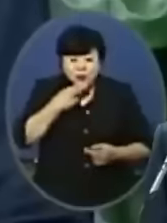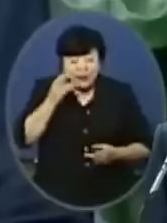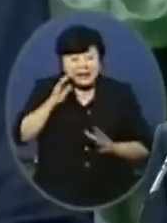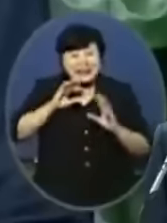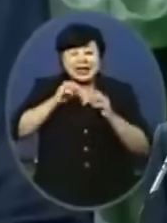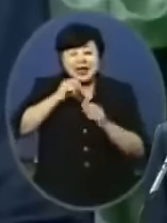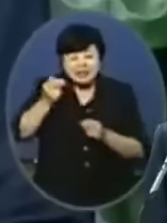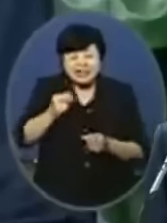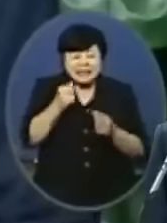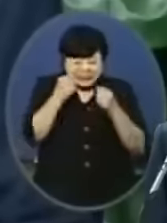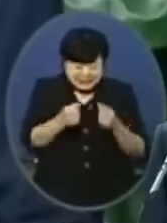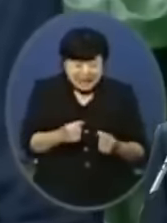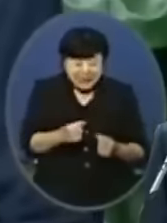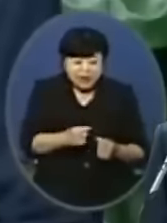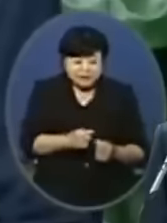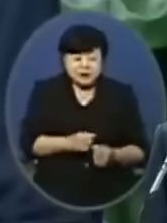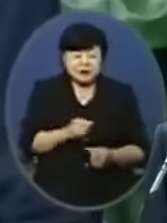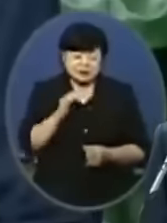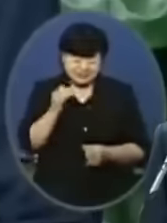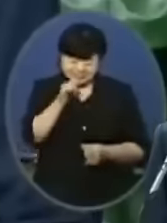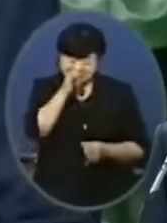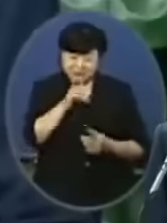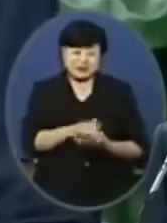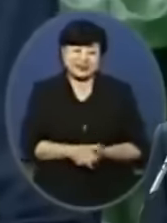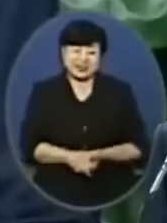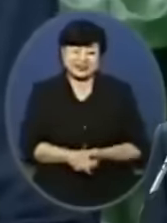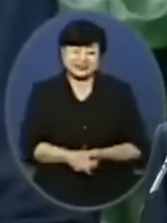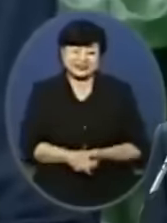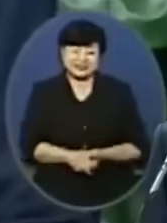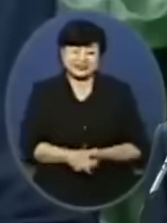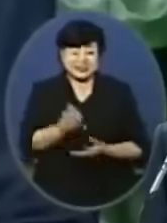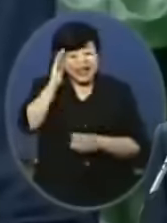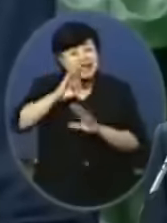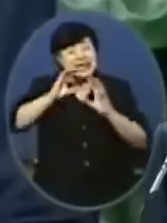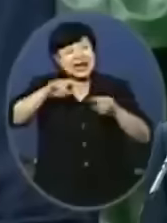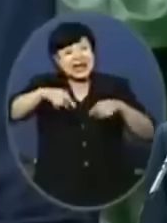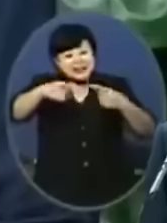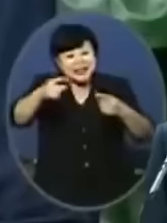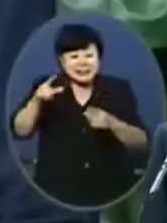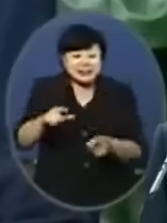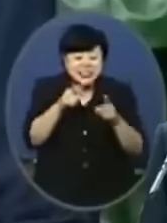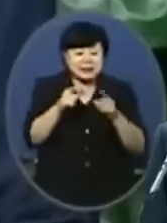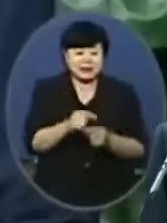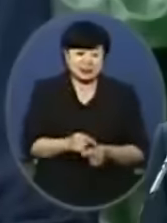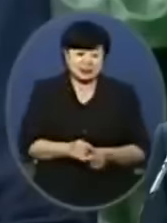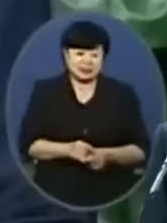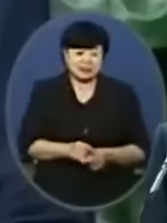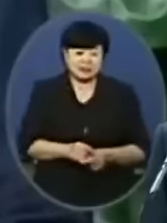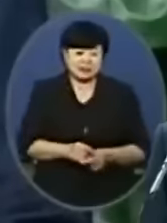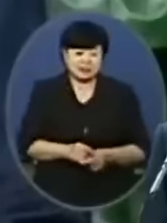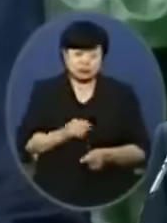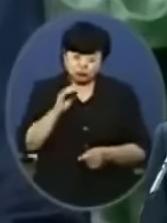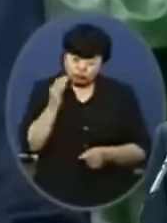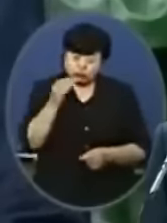천국 영생의 삶이 우리의 삶이 되어 있습니다. 천국에 들어가서 사는 삶이 보장이 되어